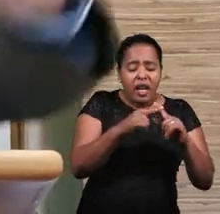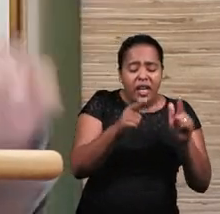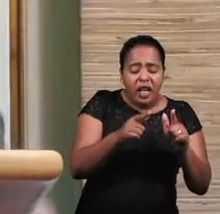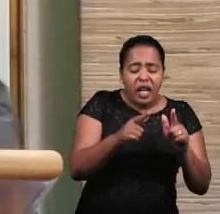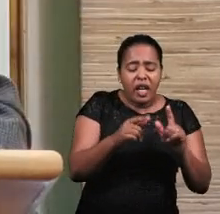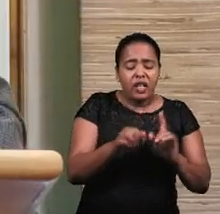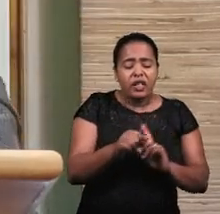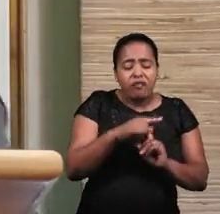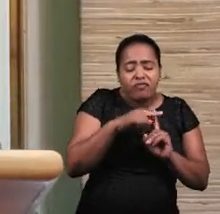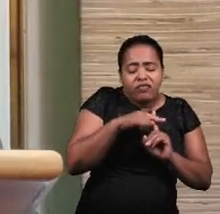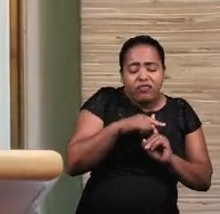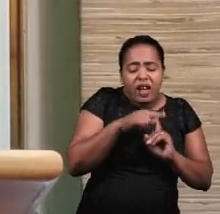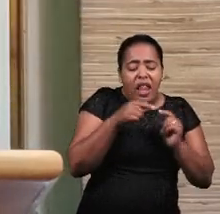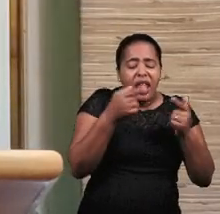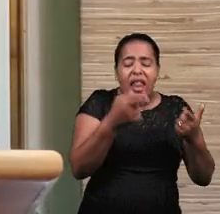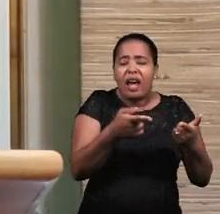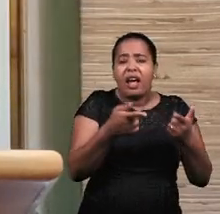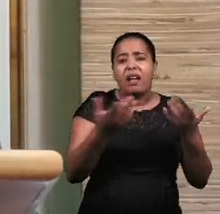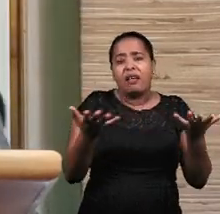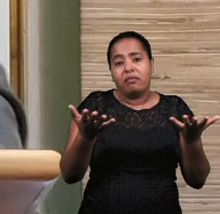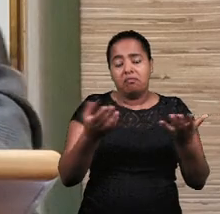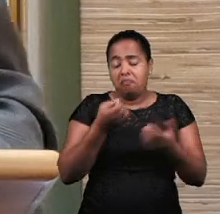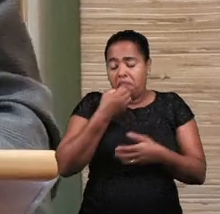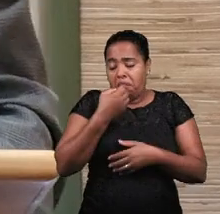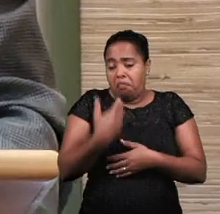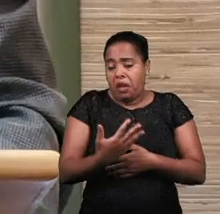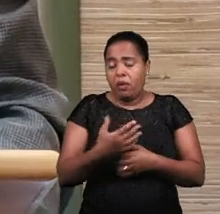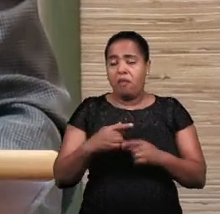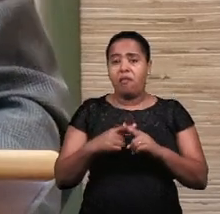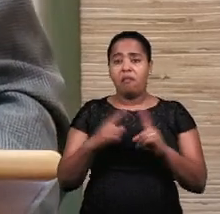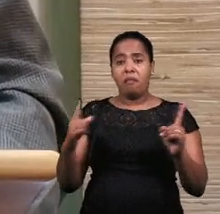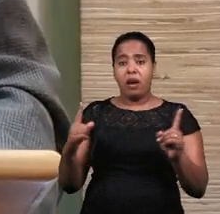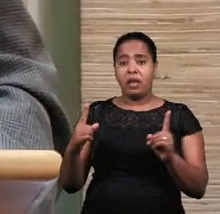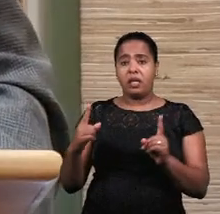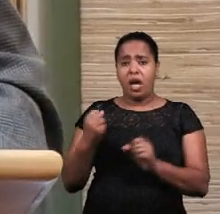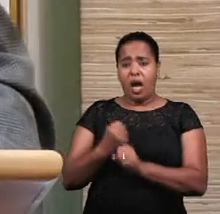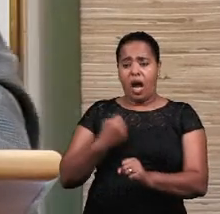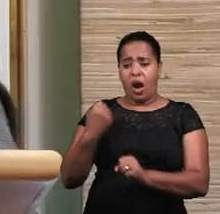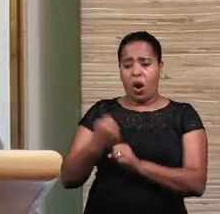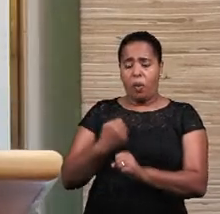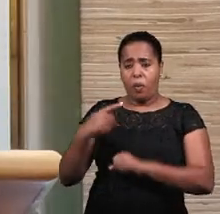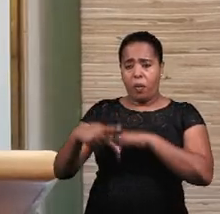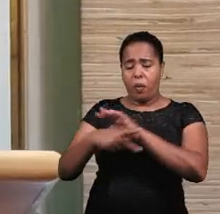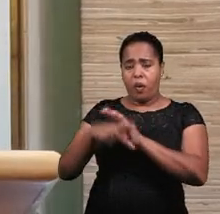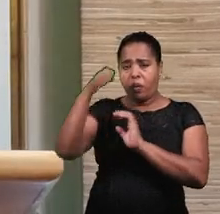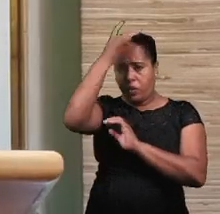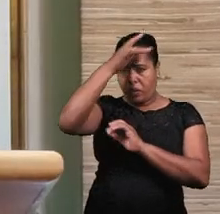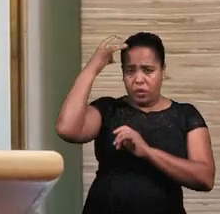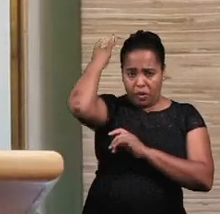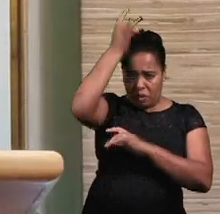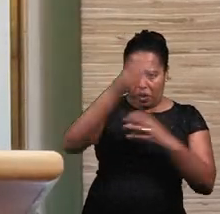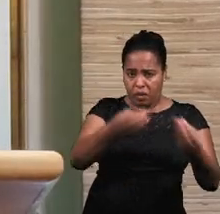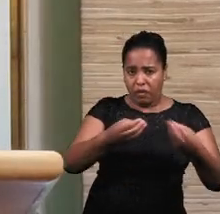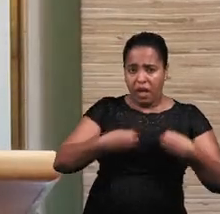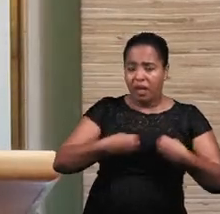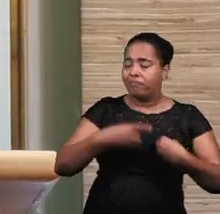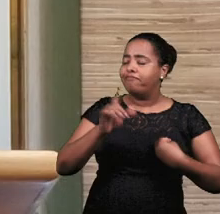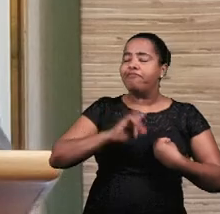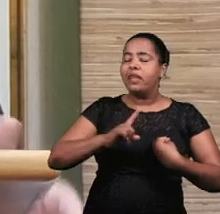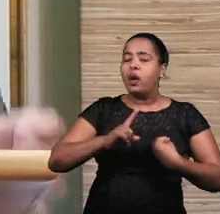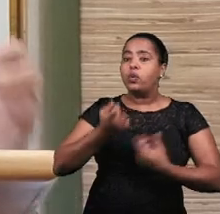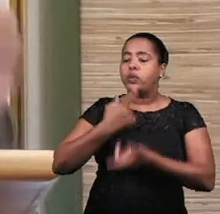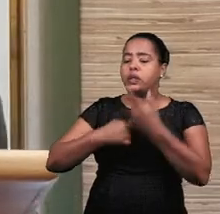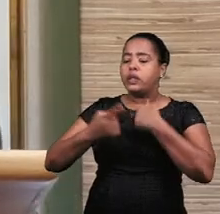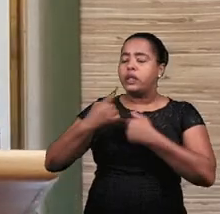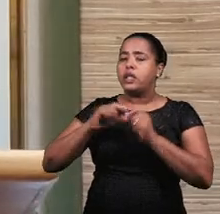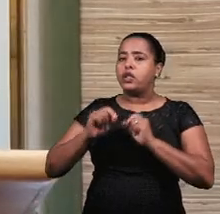prêche. Très bien, mais c'est cela que l'œuvre du Saint-Esprit nous donne? Non. Elle veut qu'on aille plus